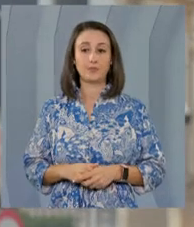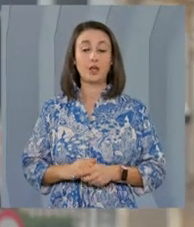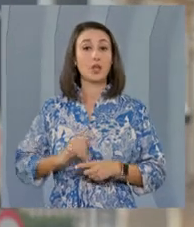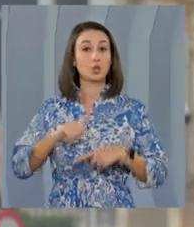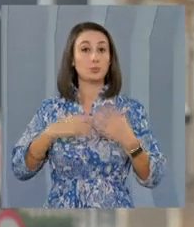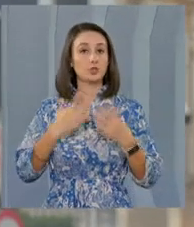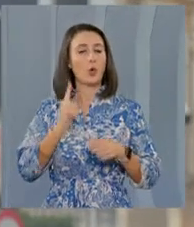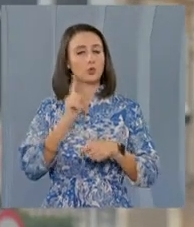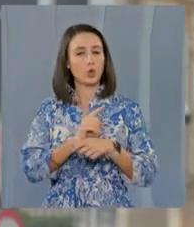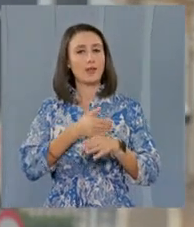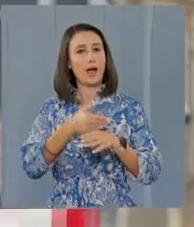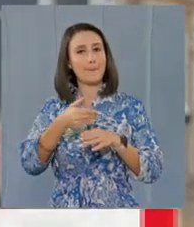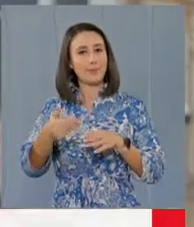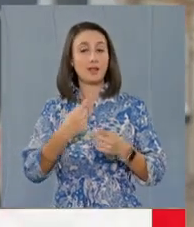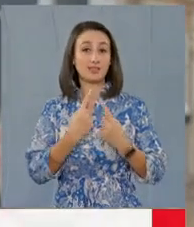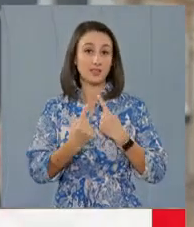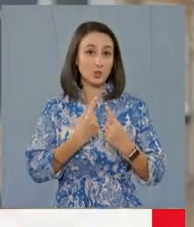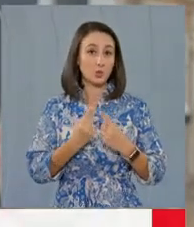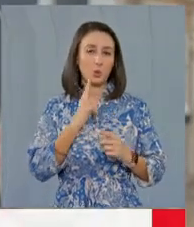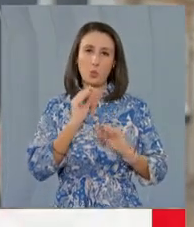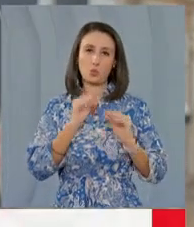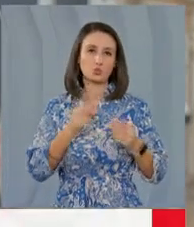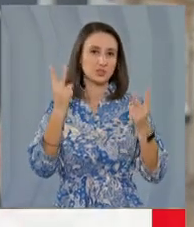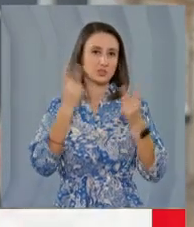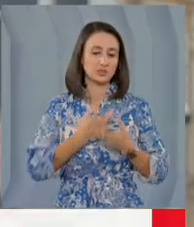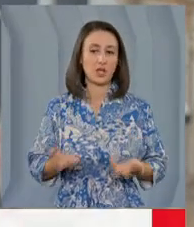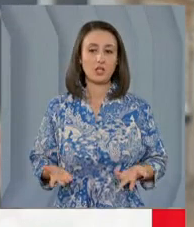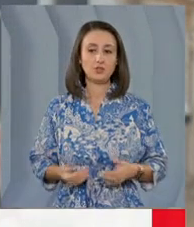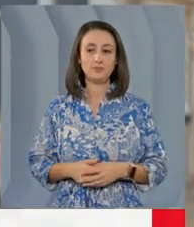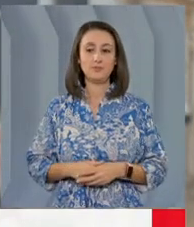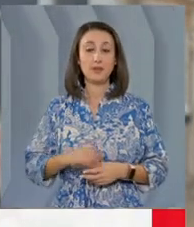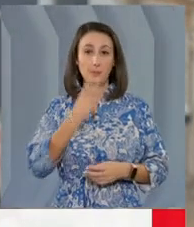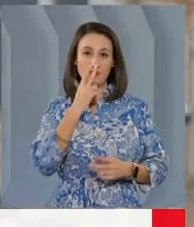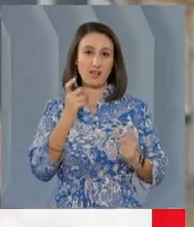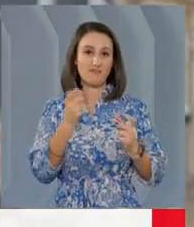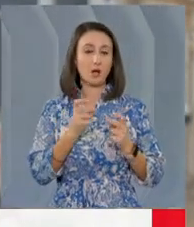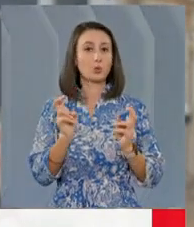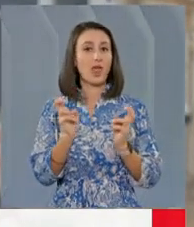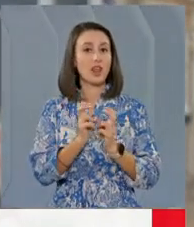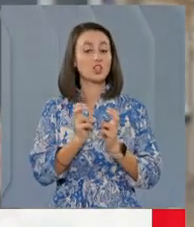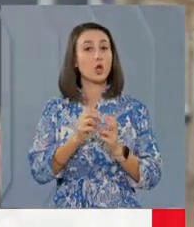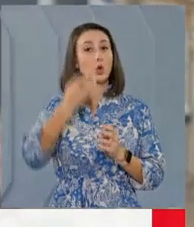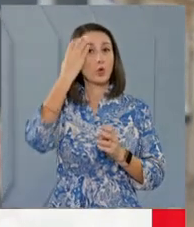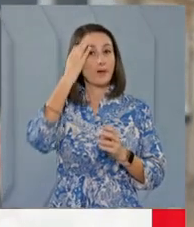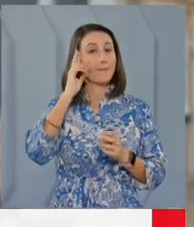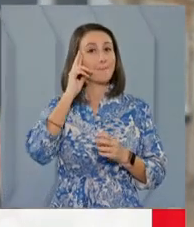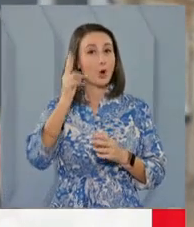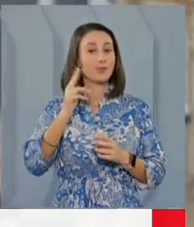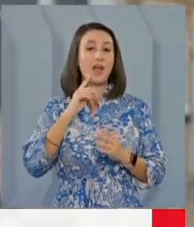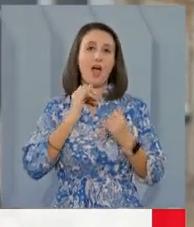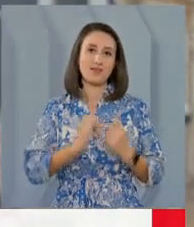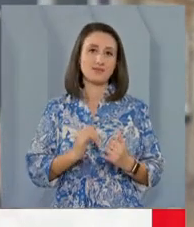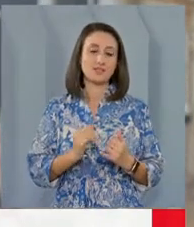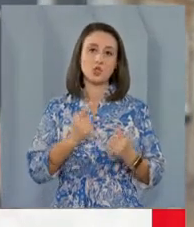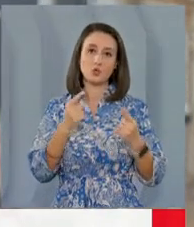După ce au tot amânat, au tot discutat și nu au ajuns la nicio decizie în privința facturilor la energie, guvernanții promit că